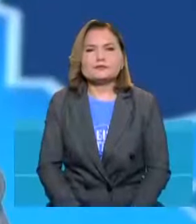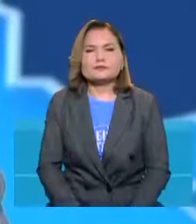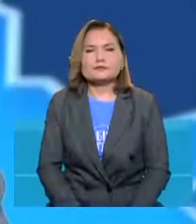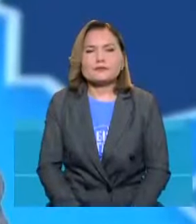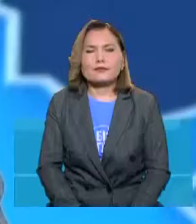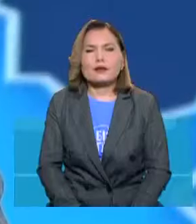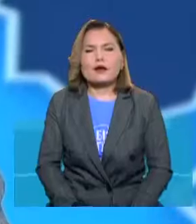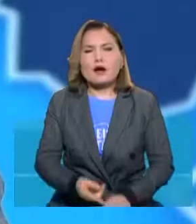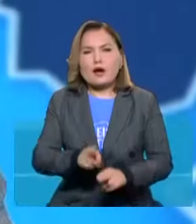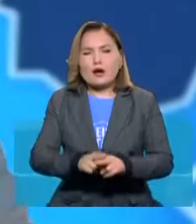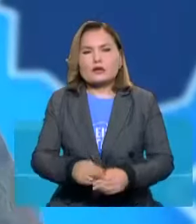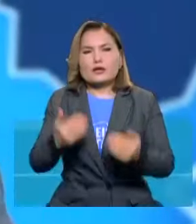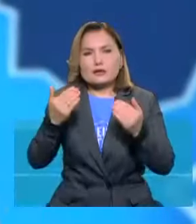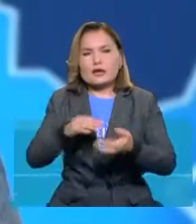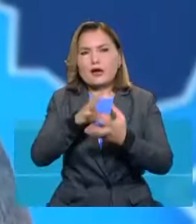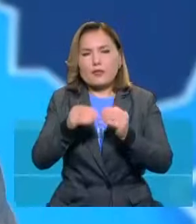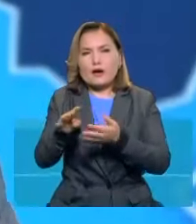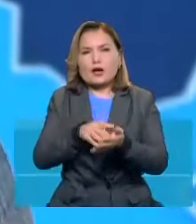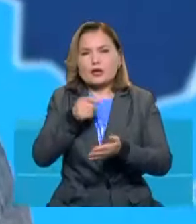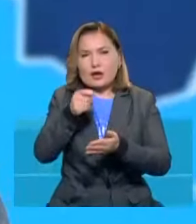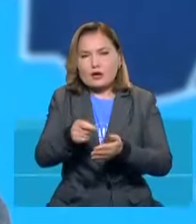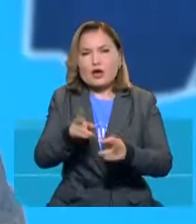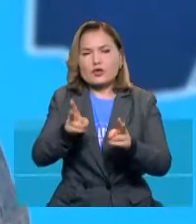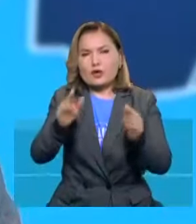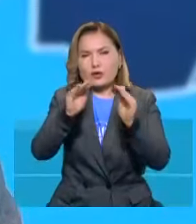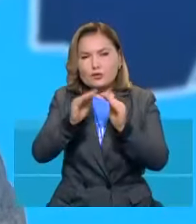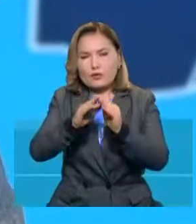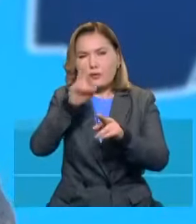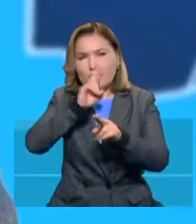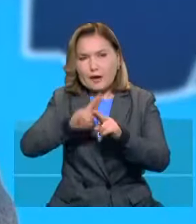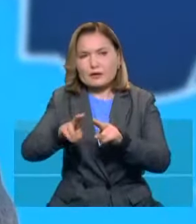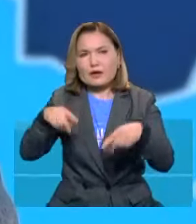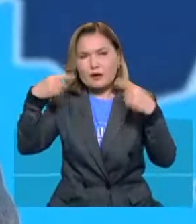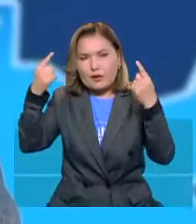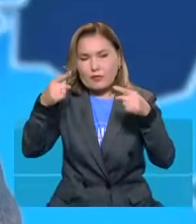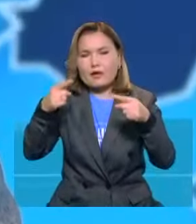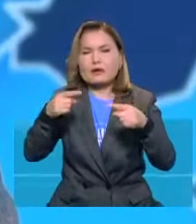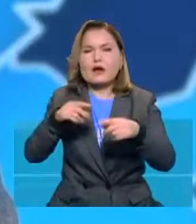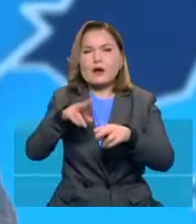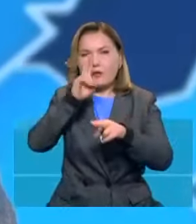Я еще раз отмечу, вы прямо сейчас можете подать заявку на возмещение ущерба, отсканировав QR-код, который вы видите на своих экранах.